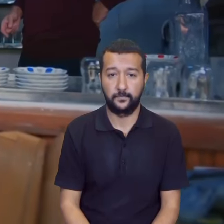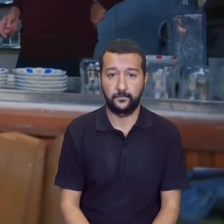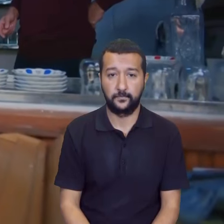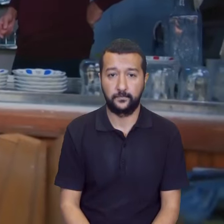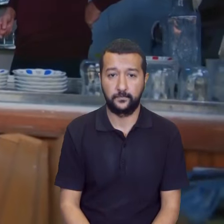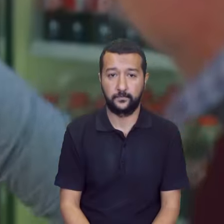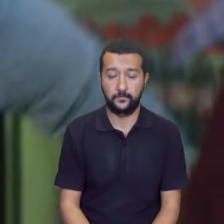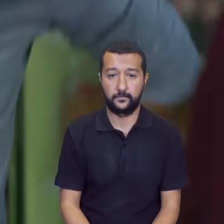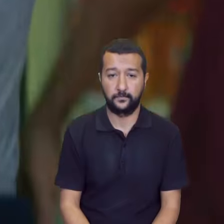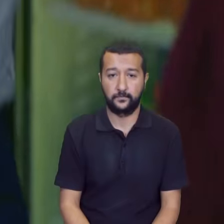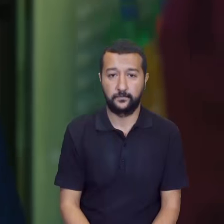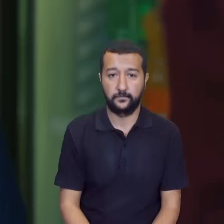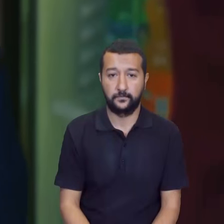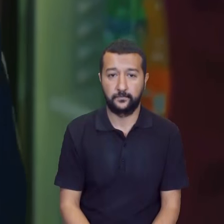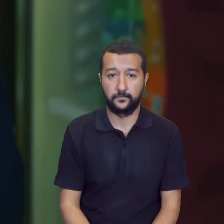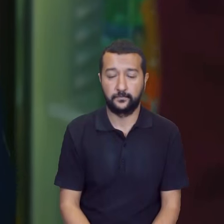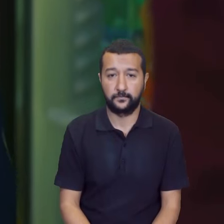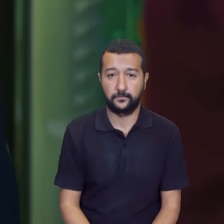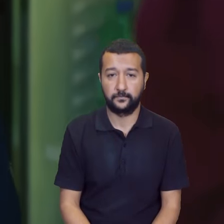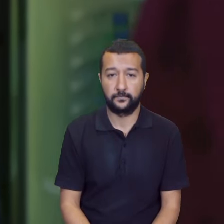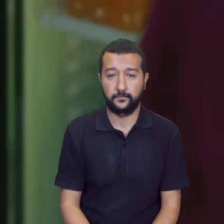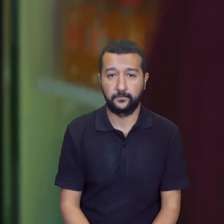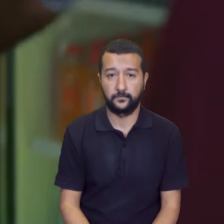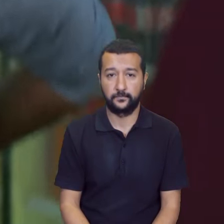heyecanla duvardaki önlüğünü beline taktı.